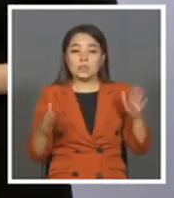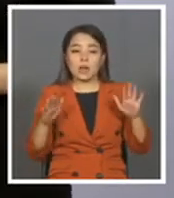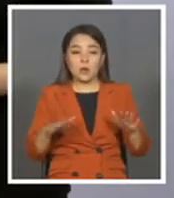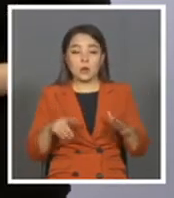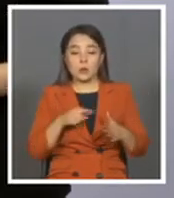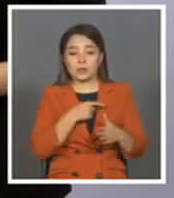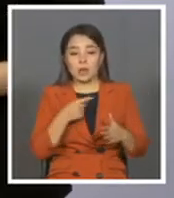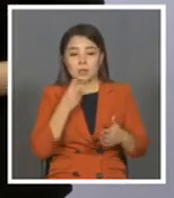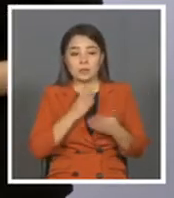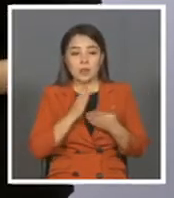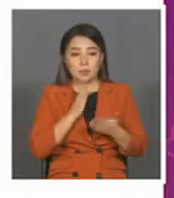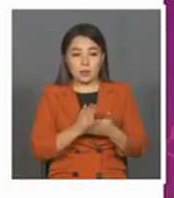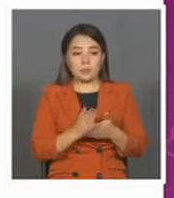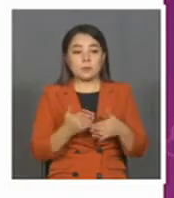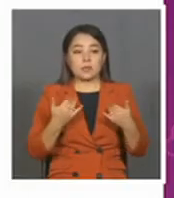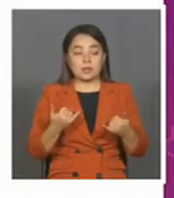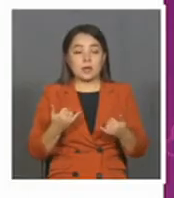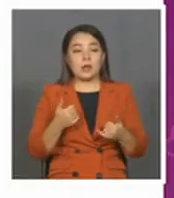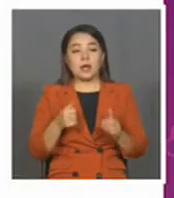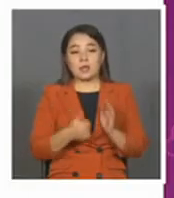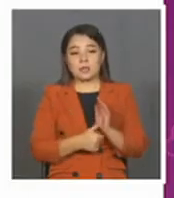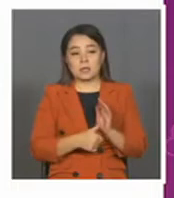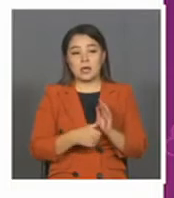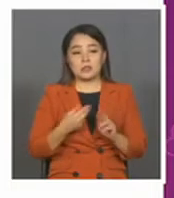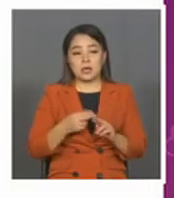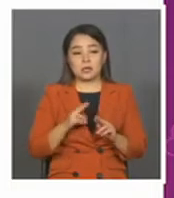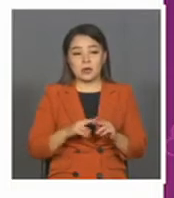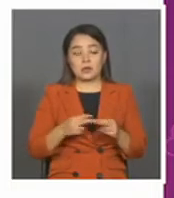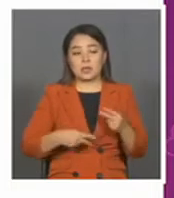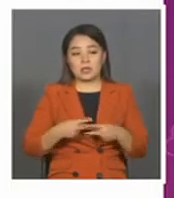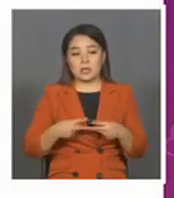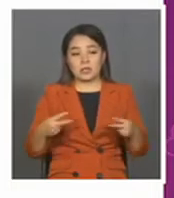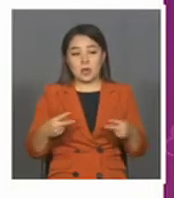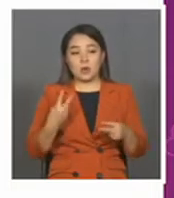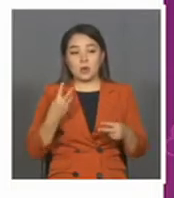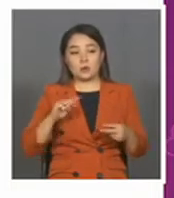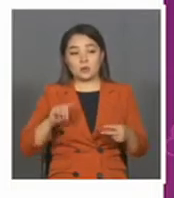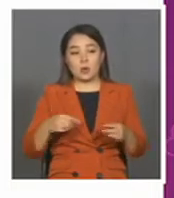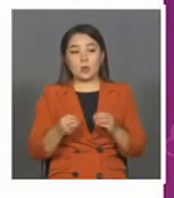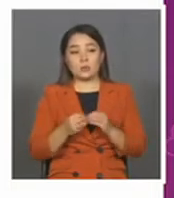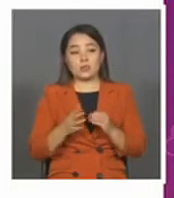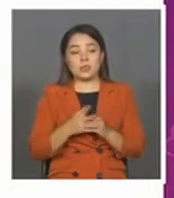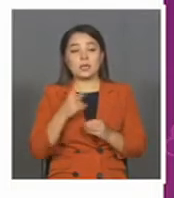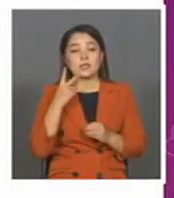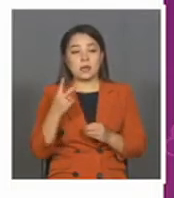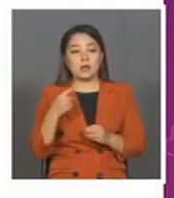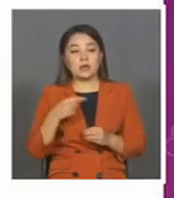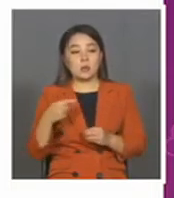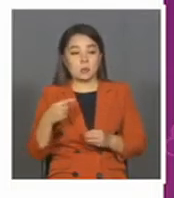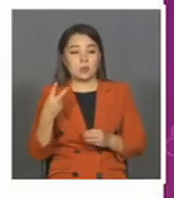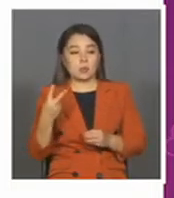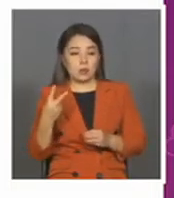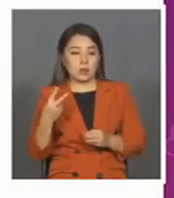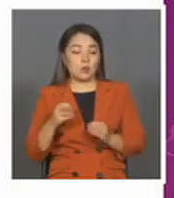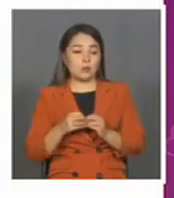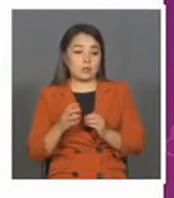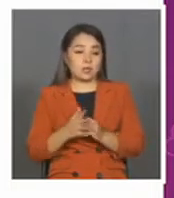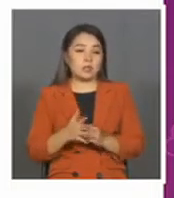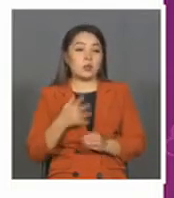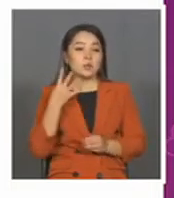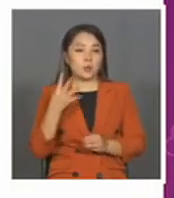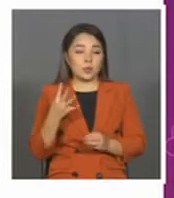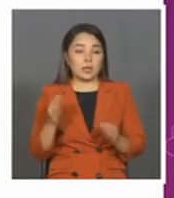Және де 6-ші теңсіздік минус 3,15-ден 2 саны минус 2,15-ден 4